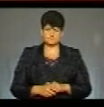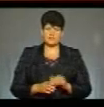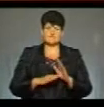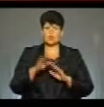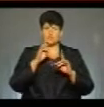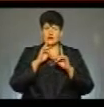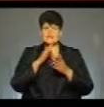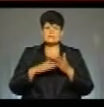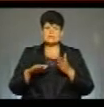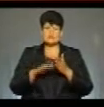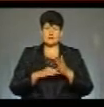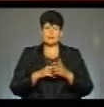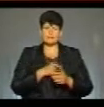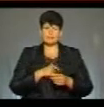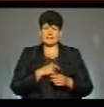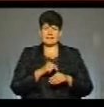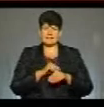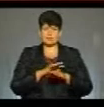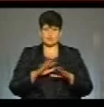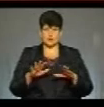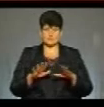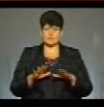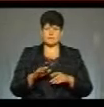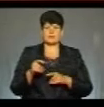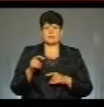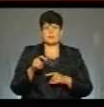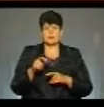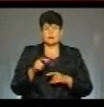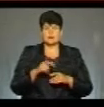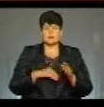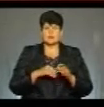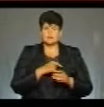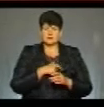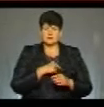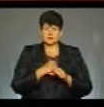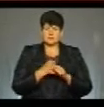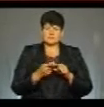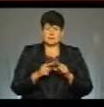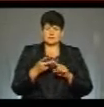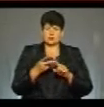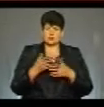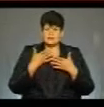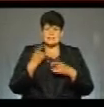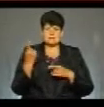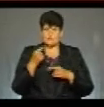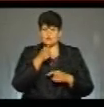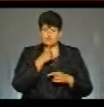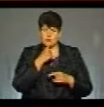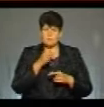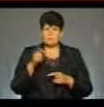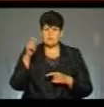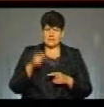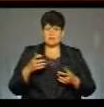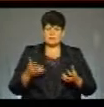Верховна Рада скасувала депутатську недоторканність. Парламентарі зробили це сьогодні у другому читанні. З першої спроби приїхав